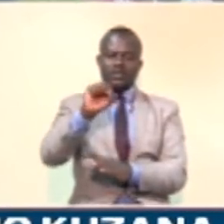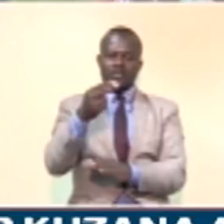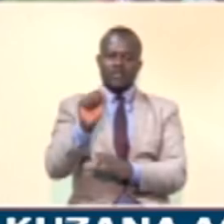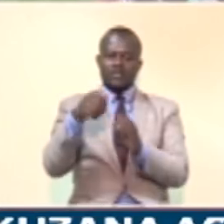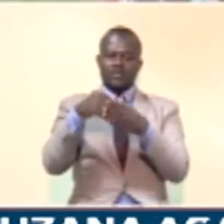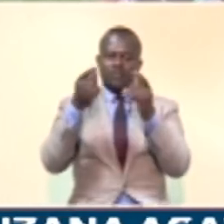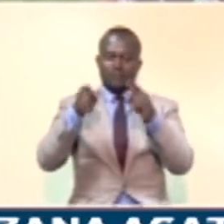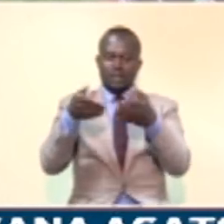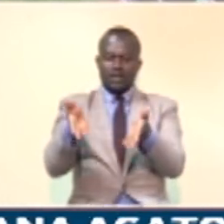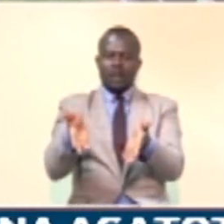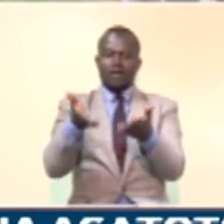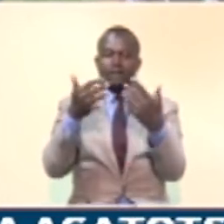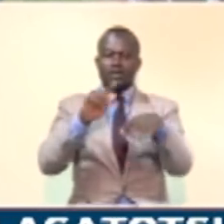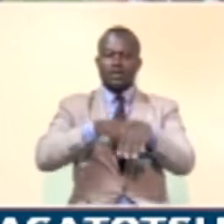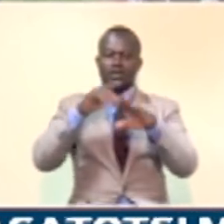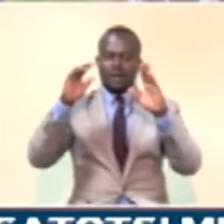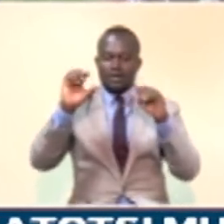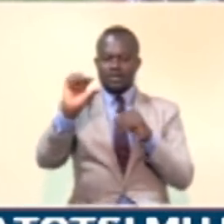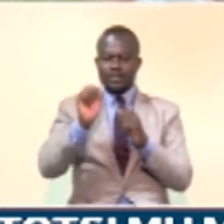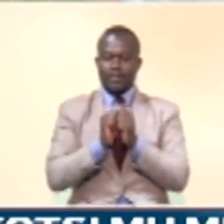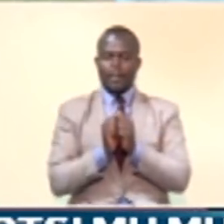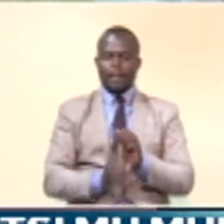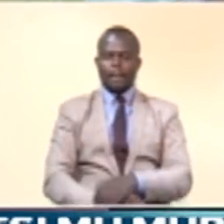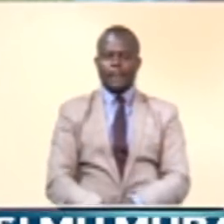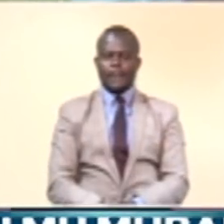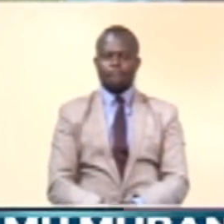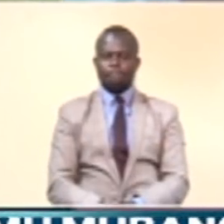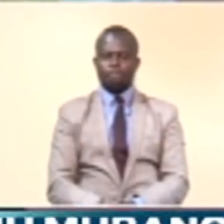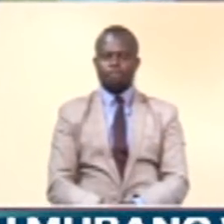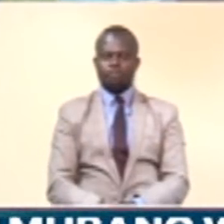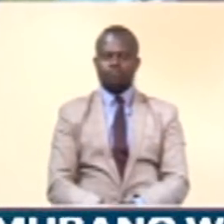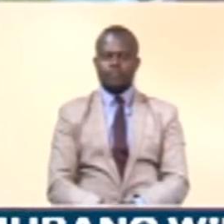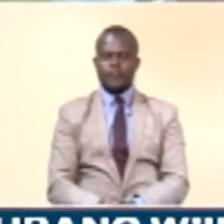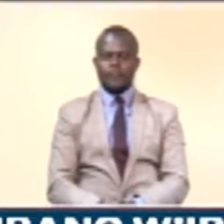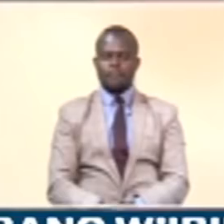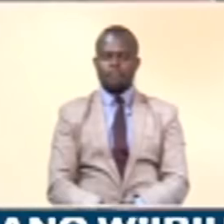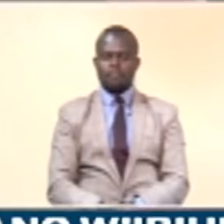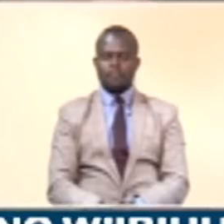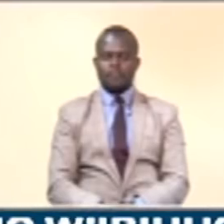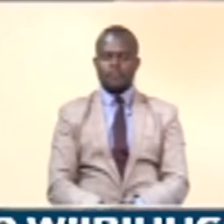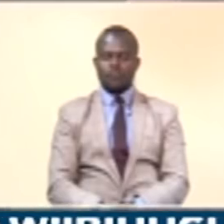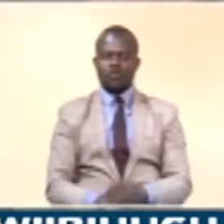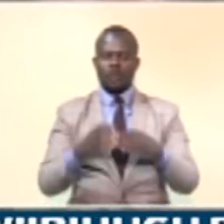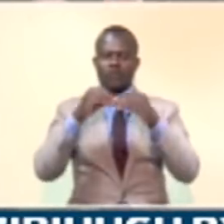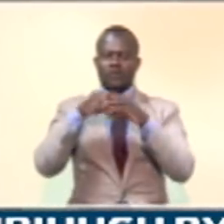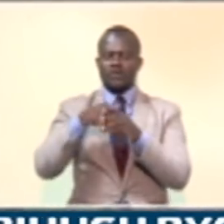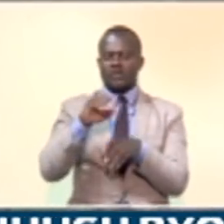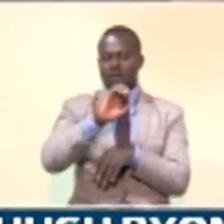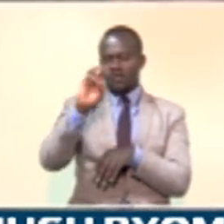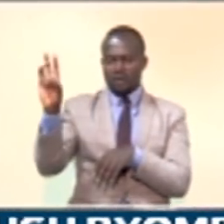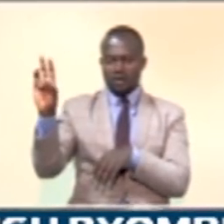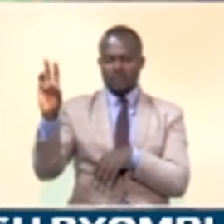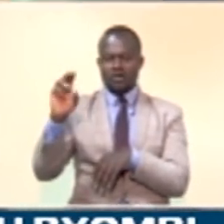munsanze hano aho nza kumara umwanya muto c'est que je suis en transit ici Guverineri w'intara